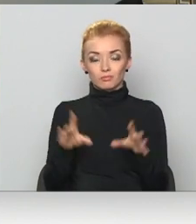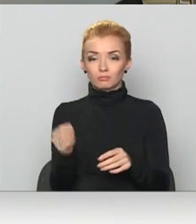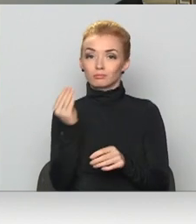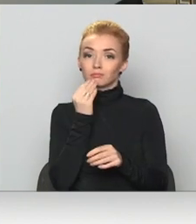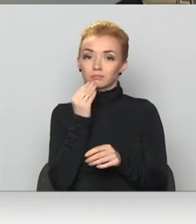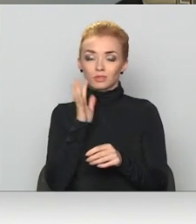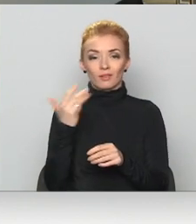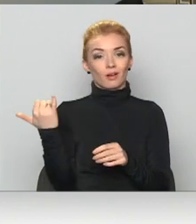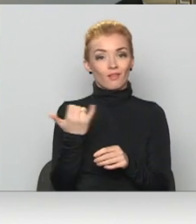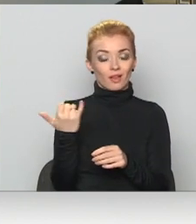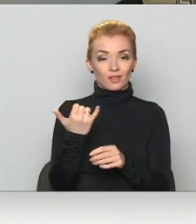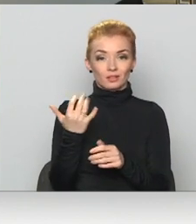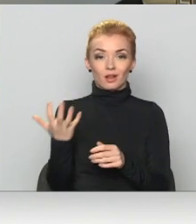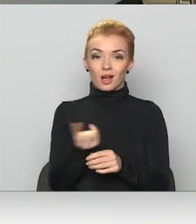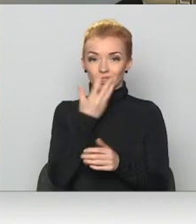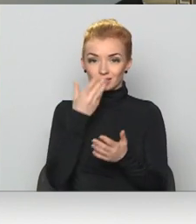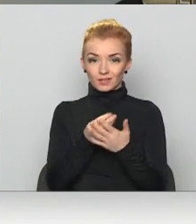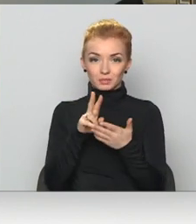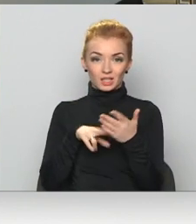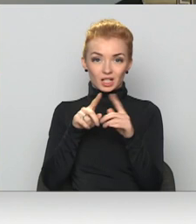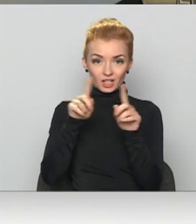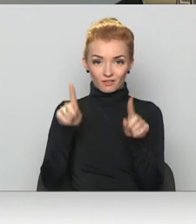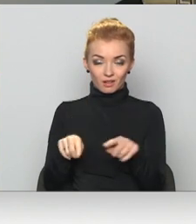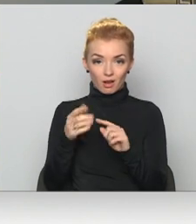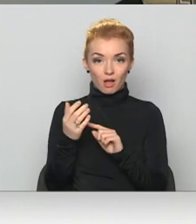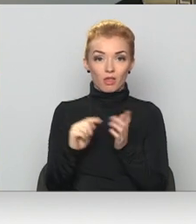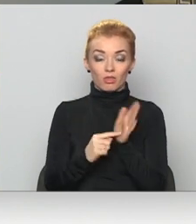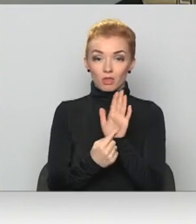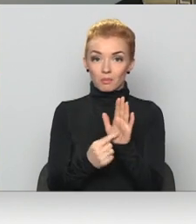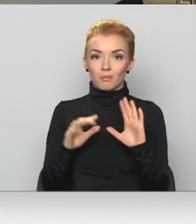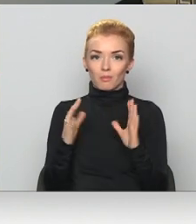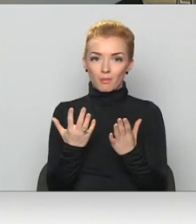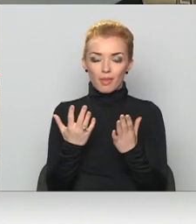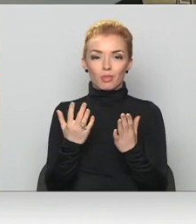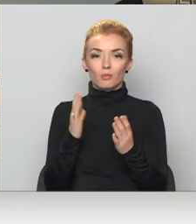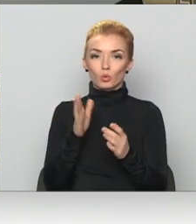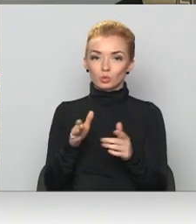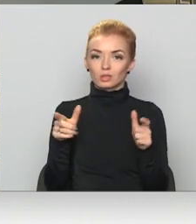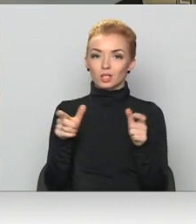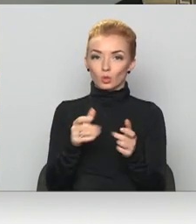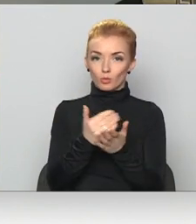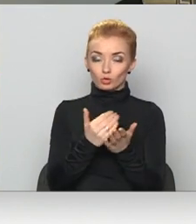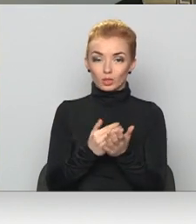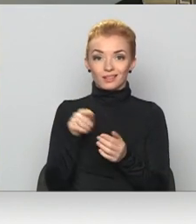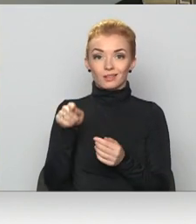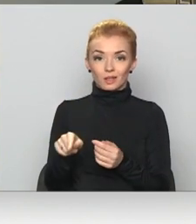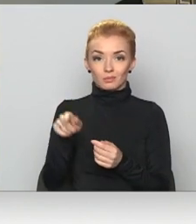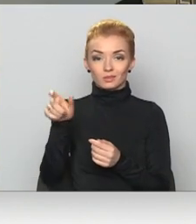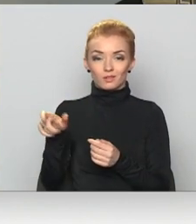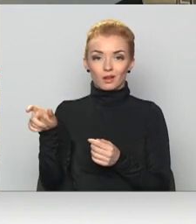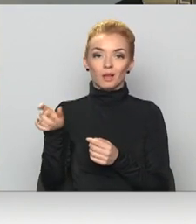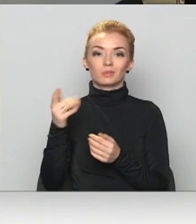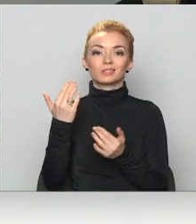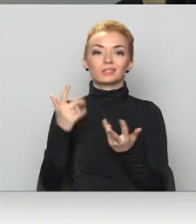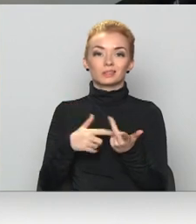vai kafejnīcā ar saviem sadarbspējīgajiem sertifikātiem. Tomēr tur būs ierobežojumi attiecībā uz cilvēku skaitu, kas vienlaikus